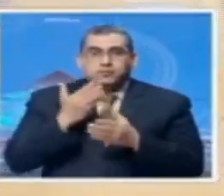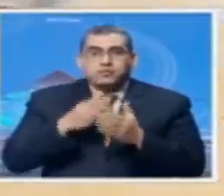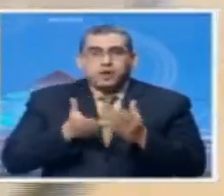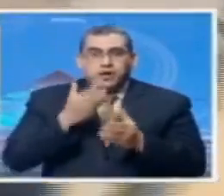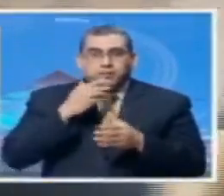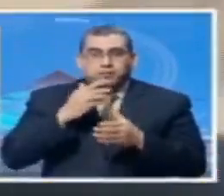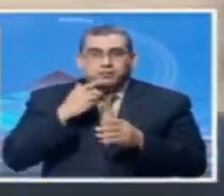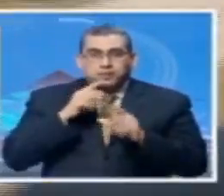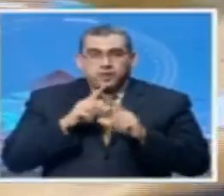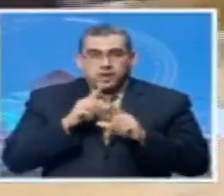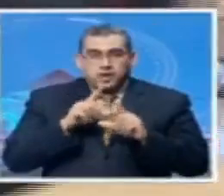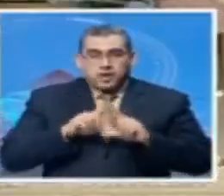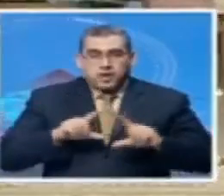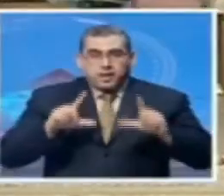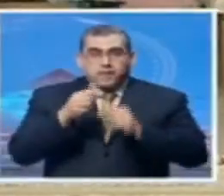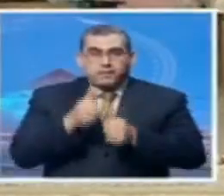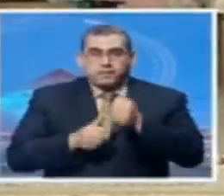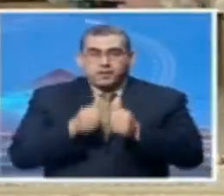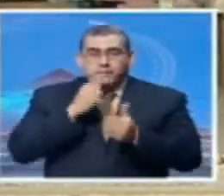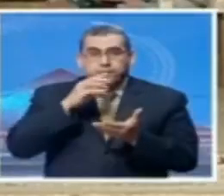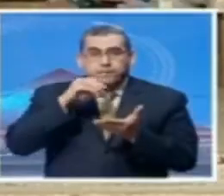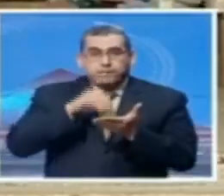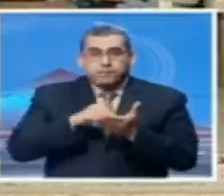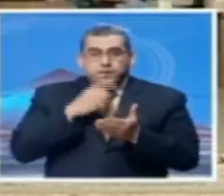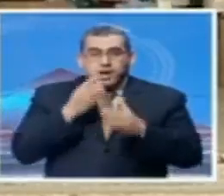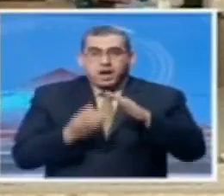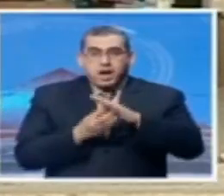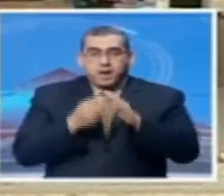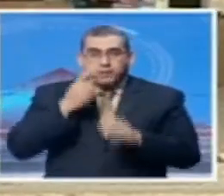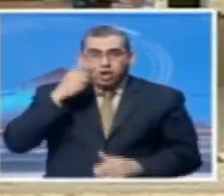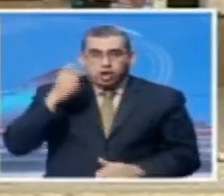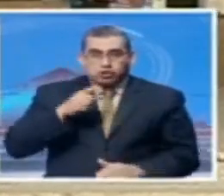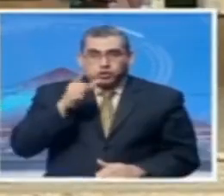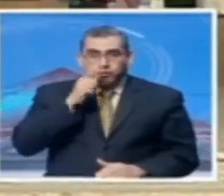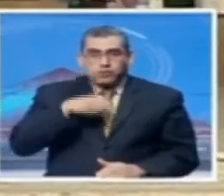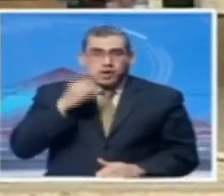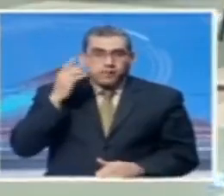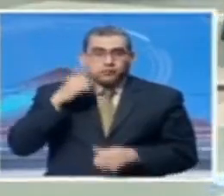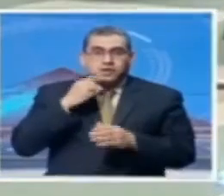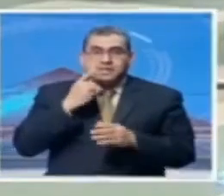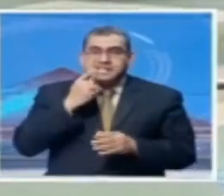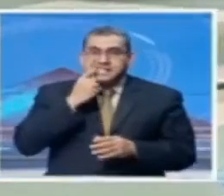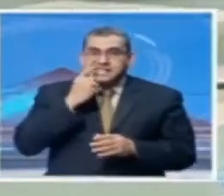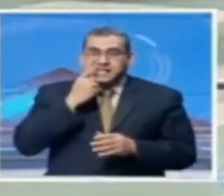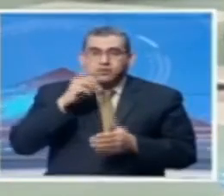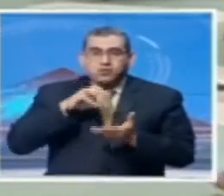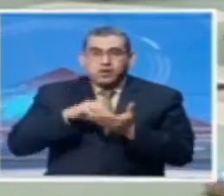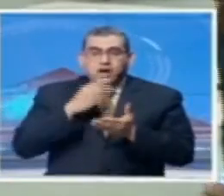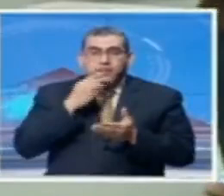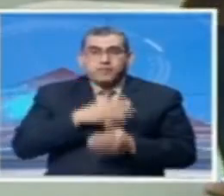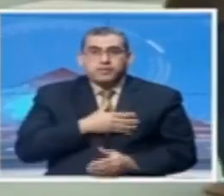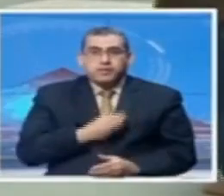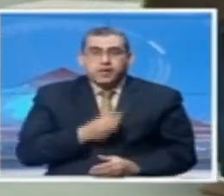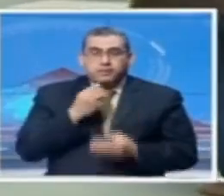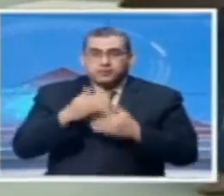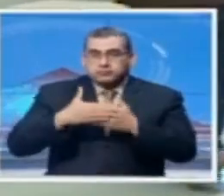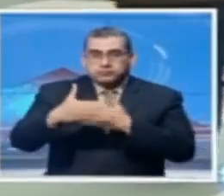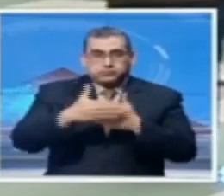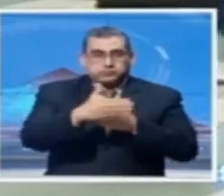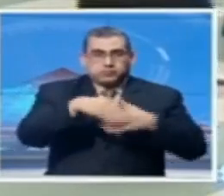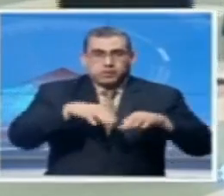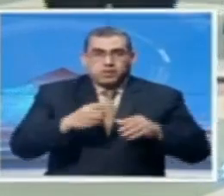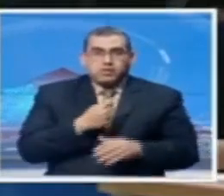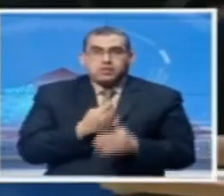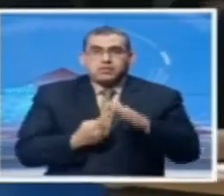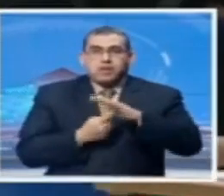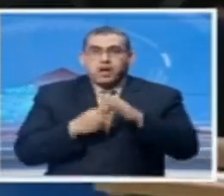عدد من لجان الامتحانات، بدأها بجامعة عين شمس عبر كلية طب الأسنان، واطمأن على وجود مسافة كافية بين كل طالب